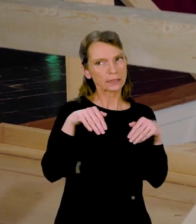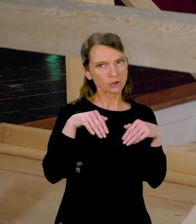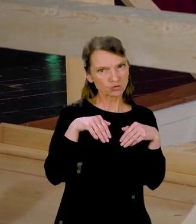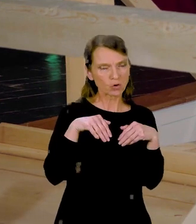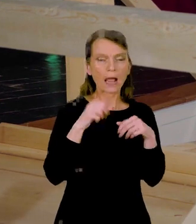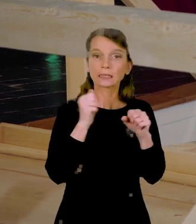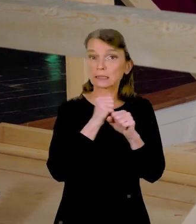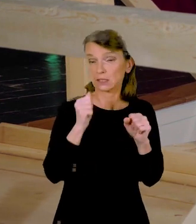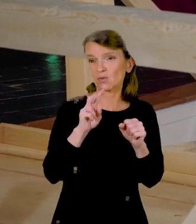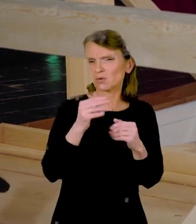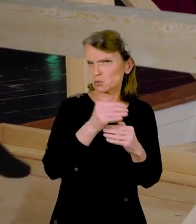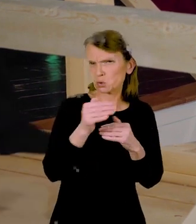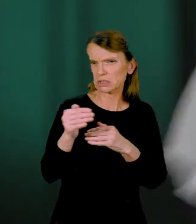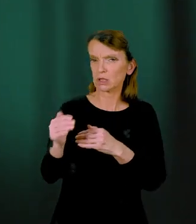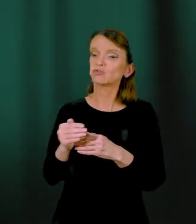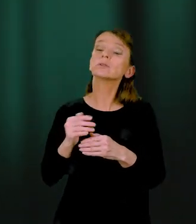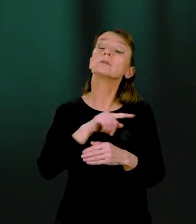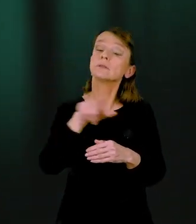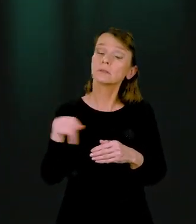so seščini spoštovane.